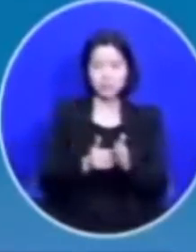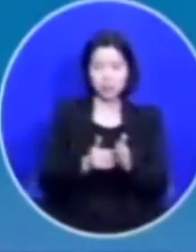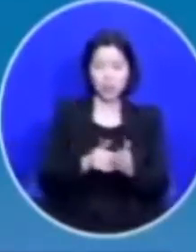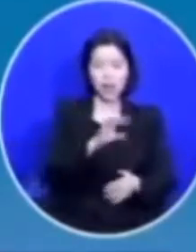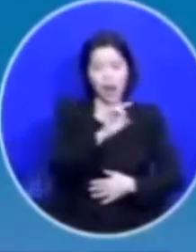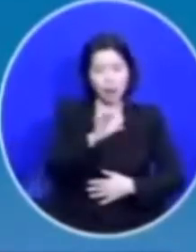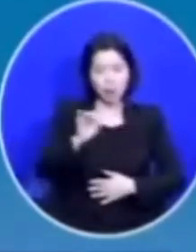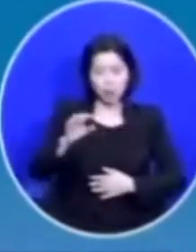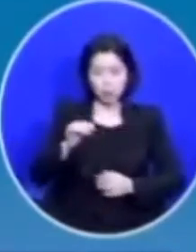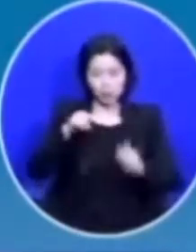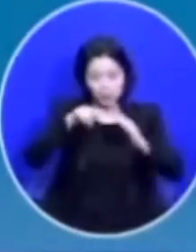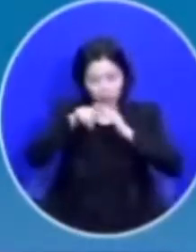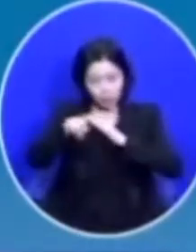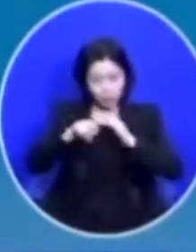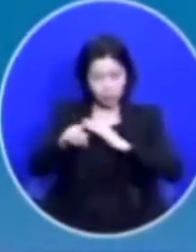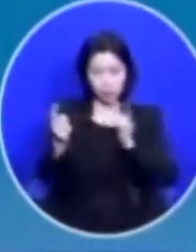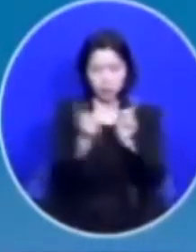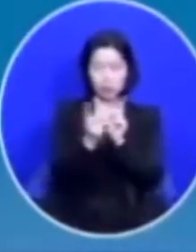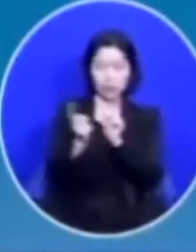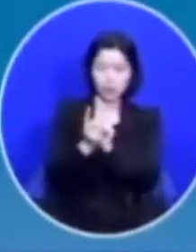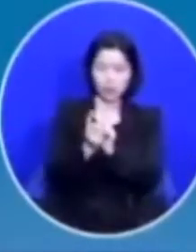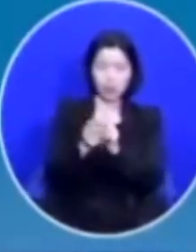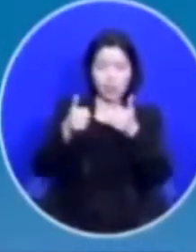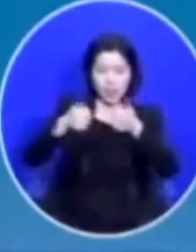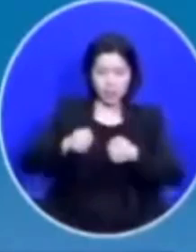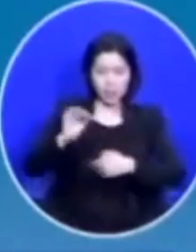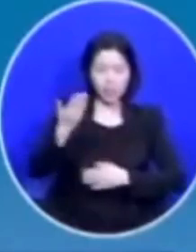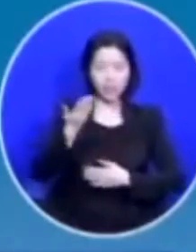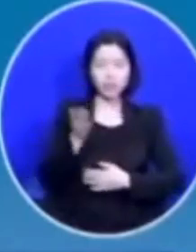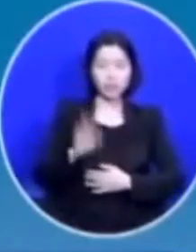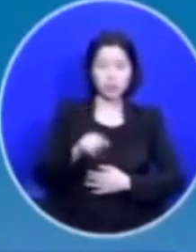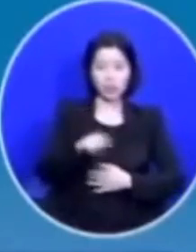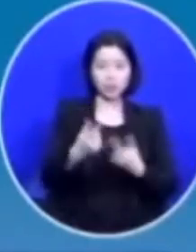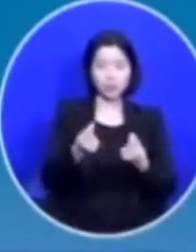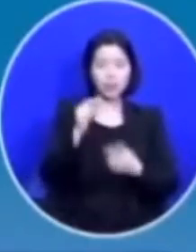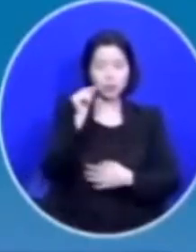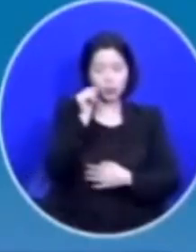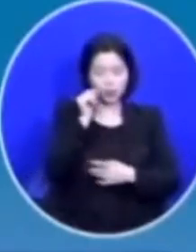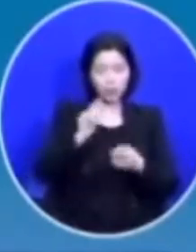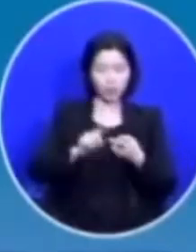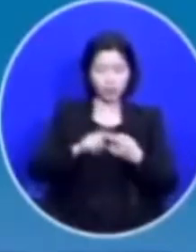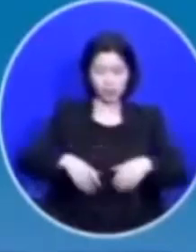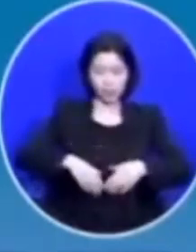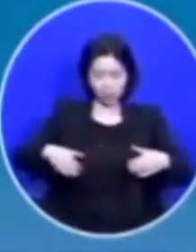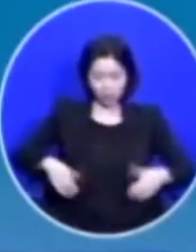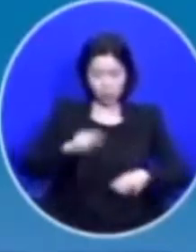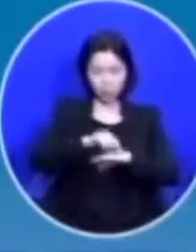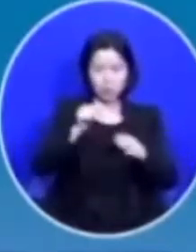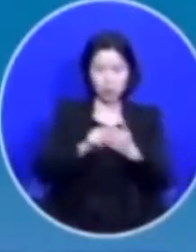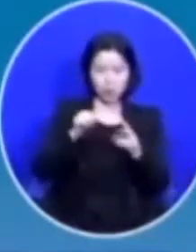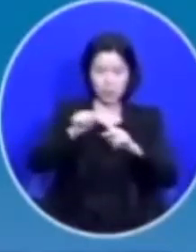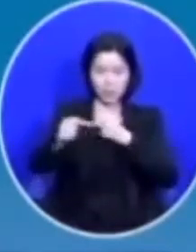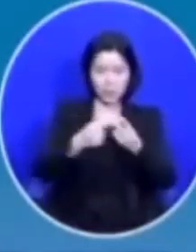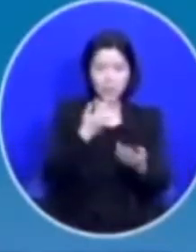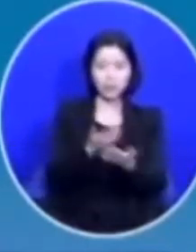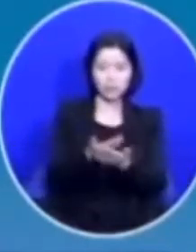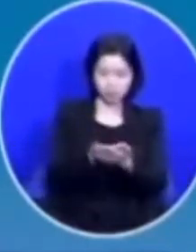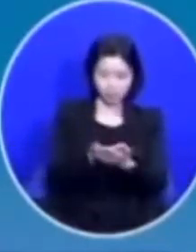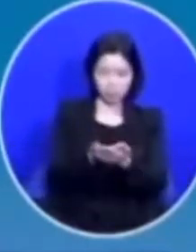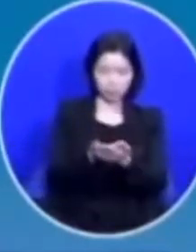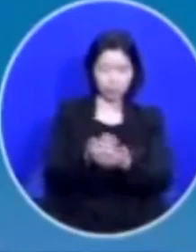1분 한번 찾아뵙고 인사 드려야 하겠지만 그렇게 하지 못하는 점 너그러운 마음으로 이해해 주시기를 바랍니다